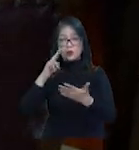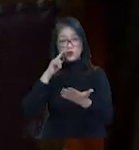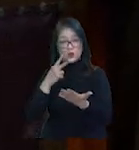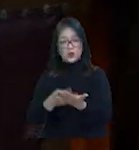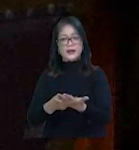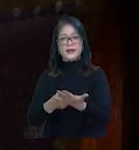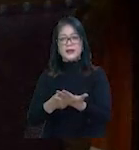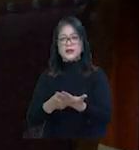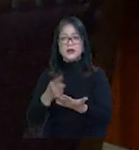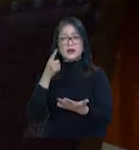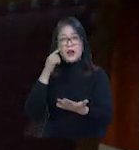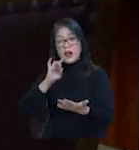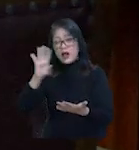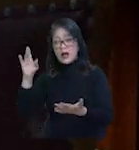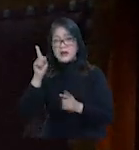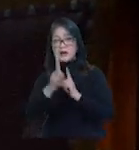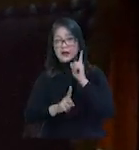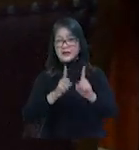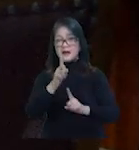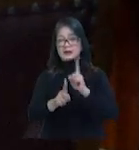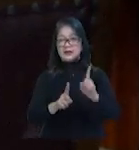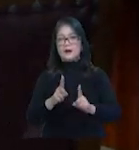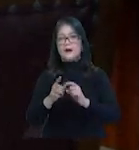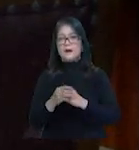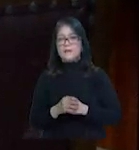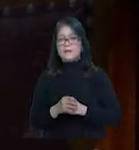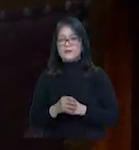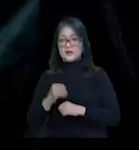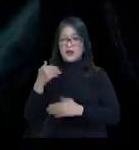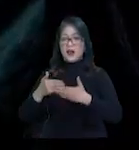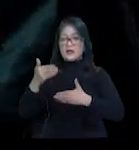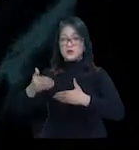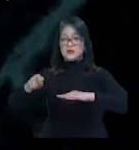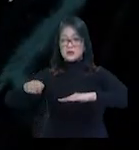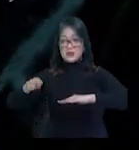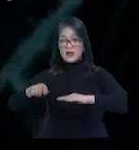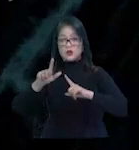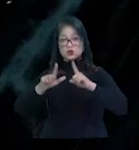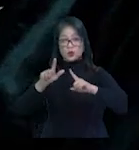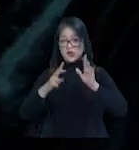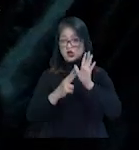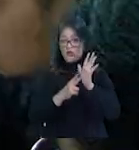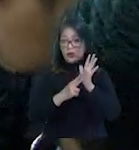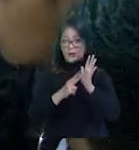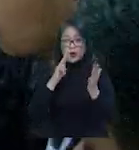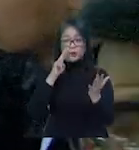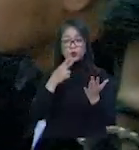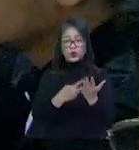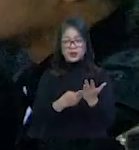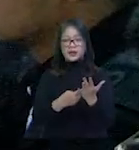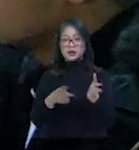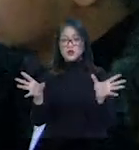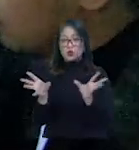menghadirkan saksi-saksi ke muka persidangan. Sidang akan dilanjutkan pada 17 November dengan agenda pembuktian dengan menghadirkan 13